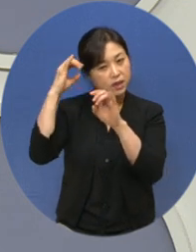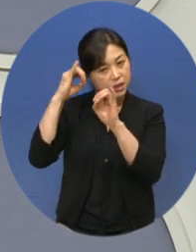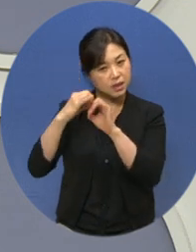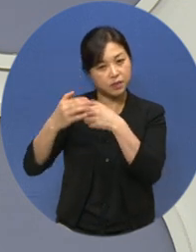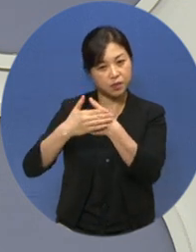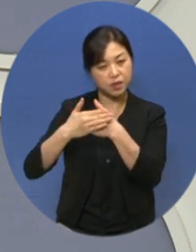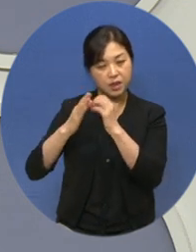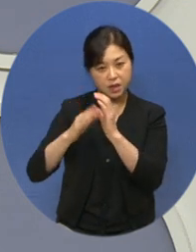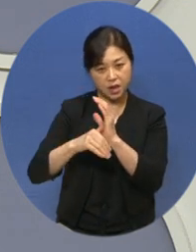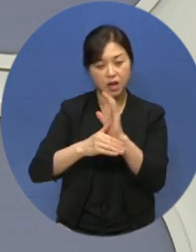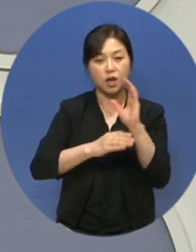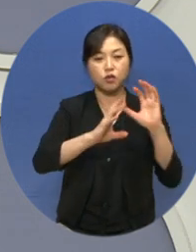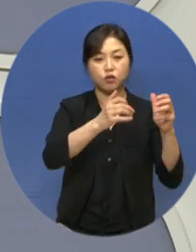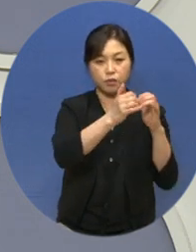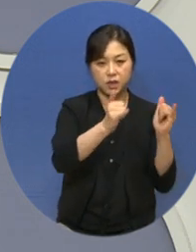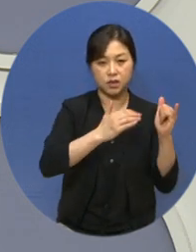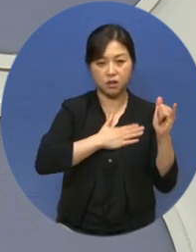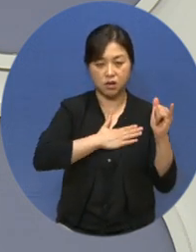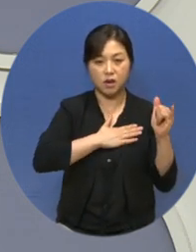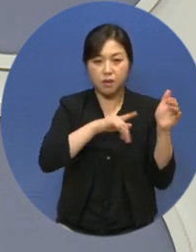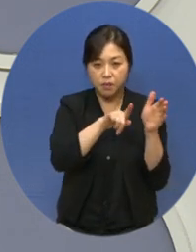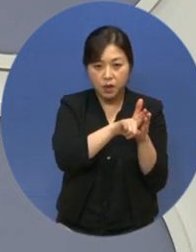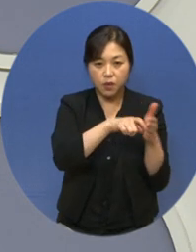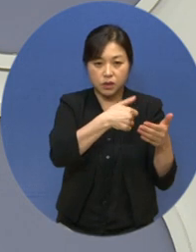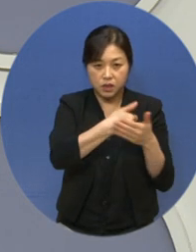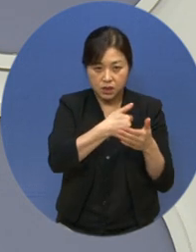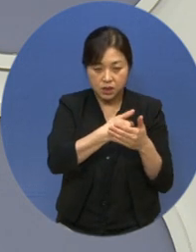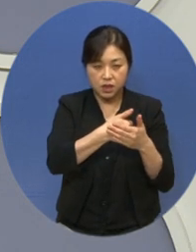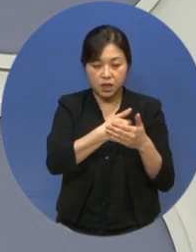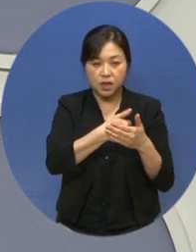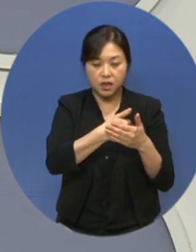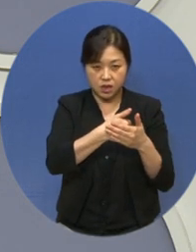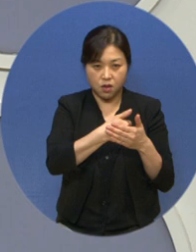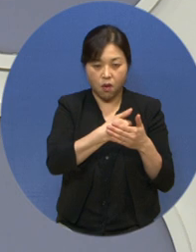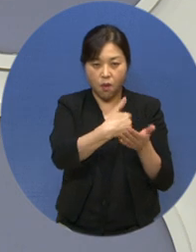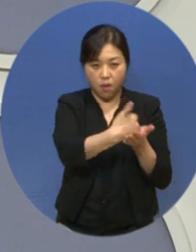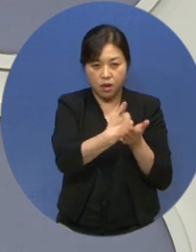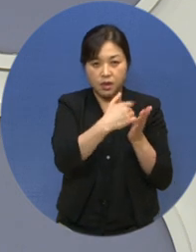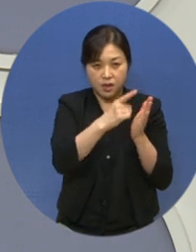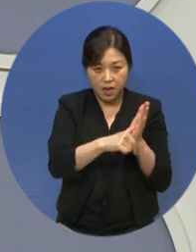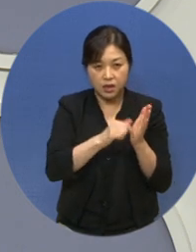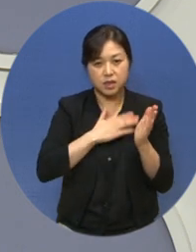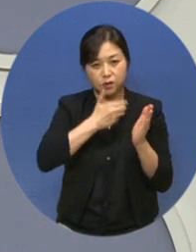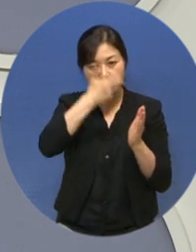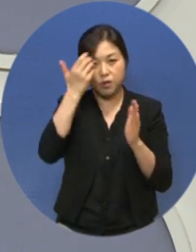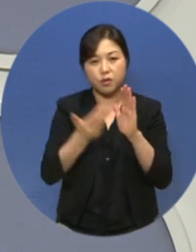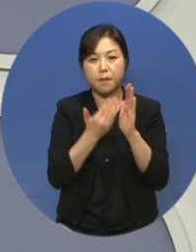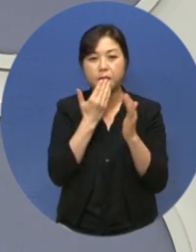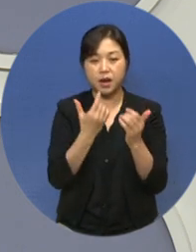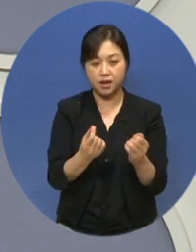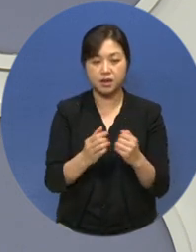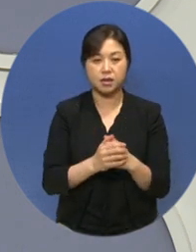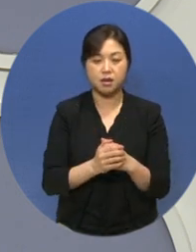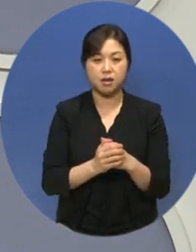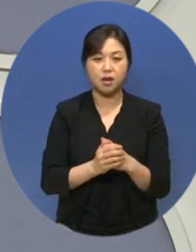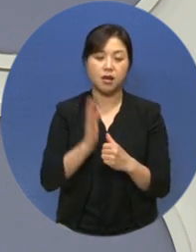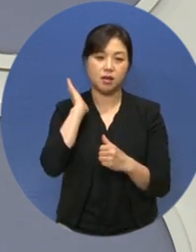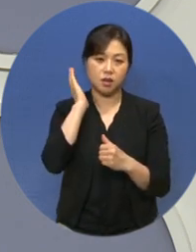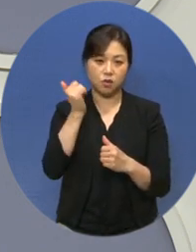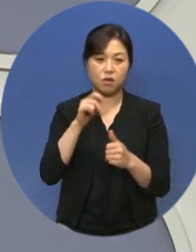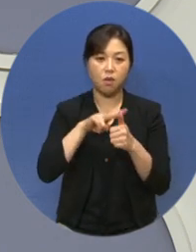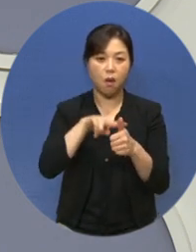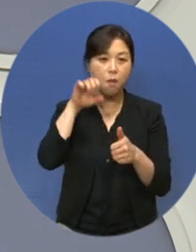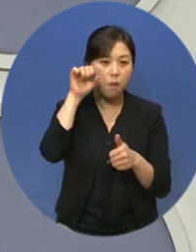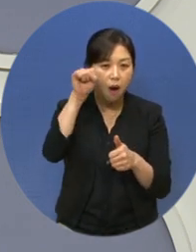저를 신뢰하고 지지하고 요청했을 때 그런 꿈이 이루어지기 때문에 뭐 대권 을 자녀 저는